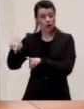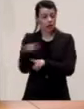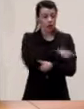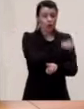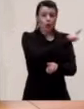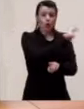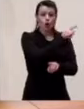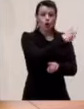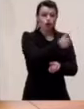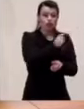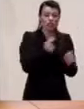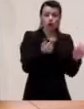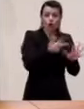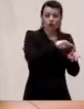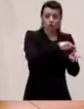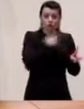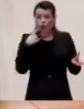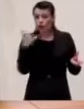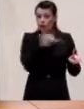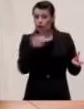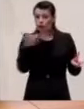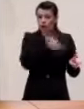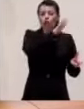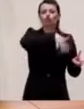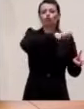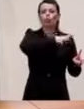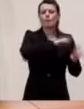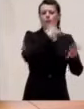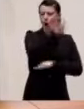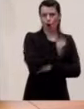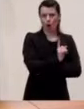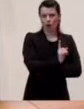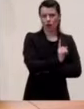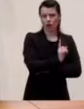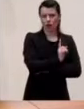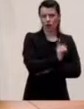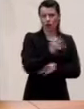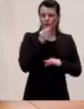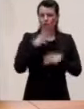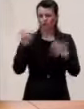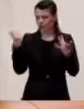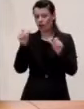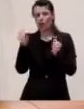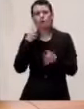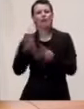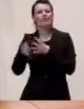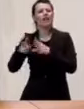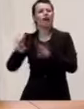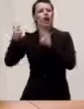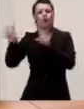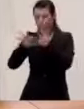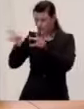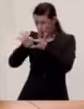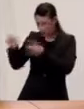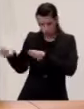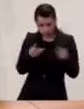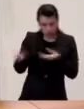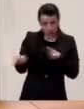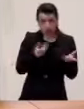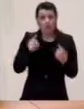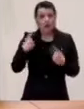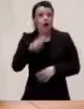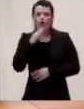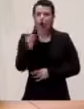118 non sono state più di 5.000, quindi c'è stata una netta capacità di filtro, ma non bastava,